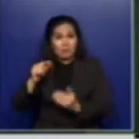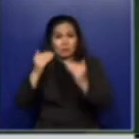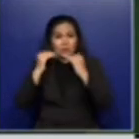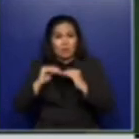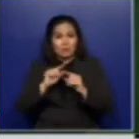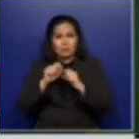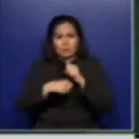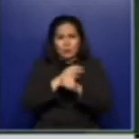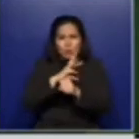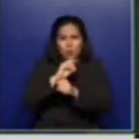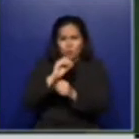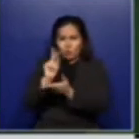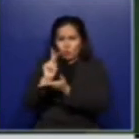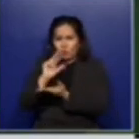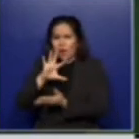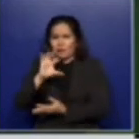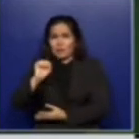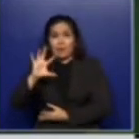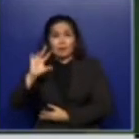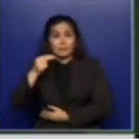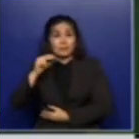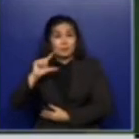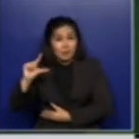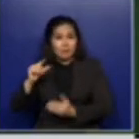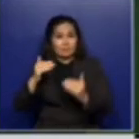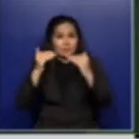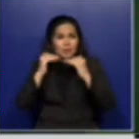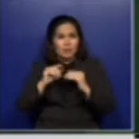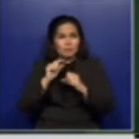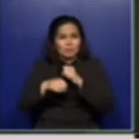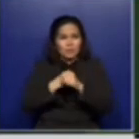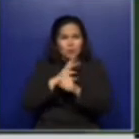กู้ 5,500 ปี61กู้ 500,000 ล้าน